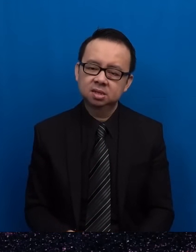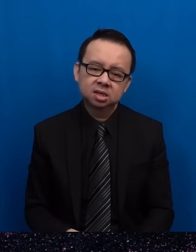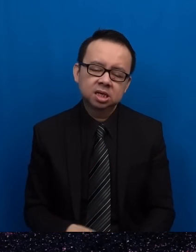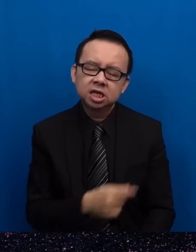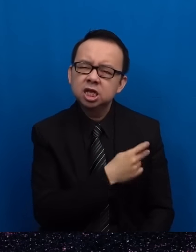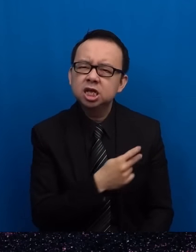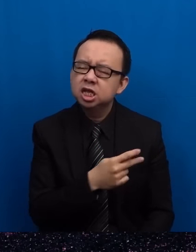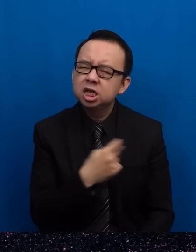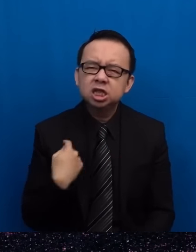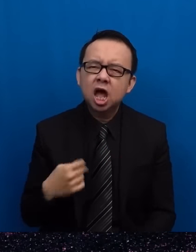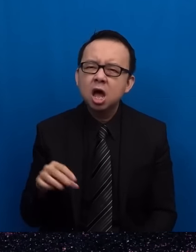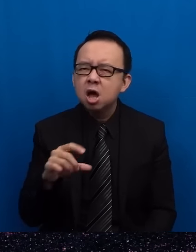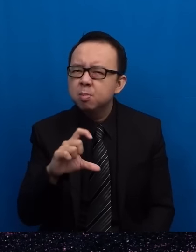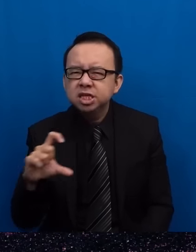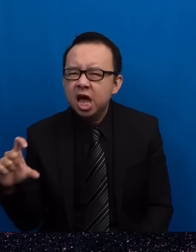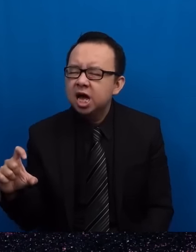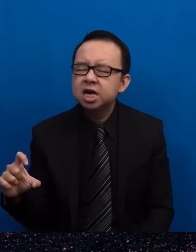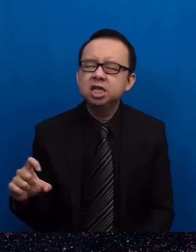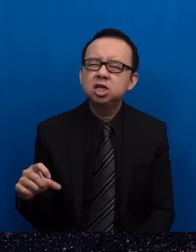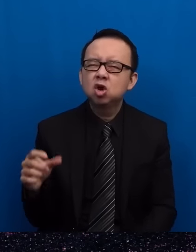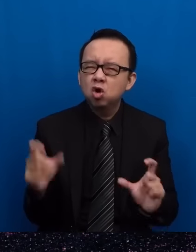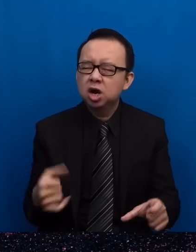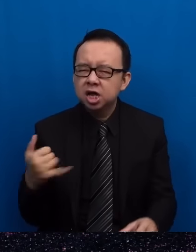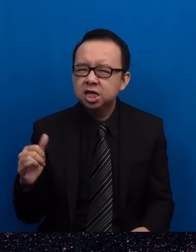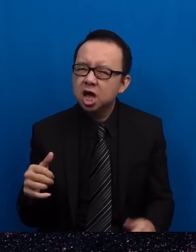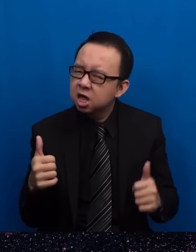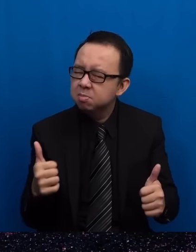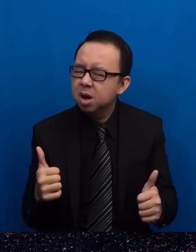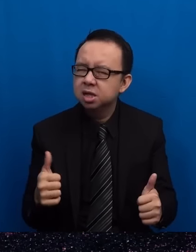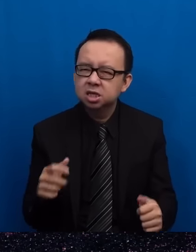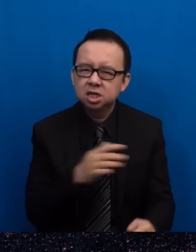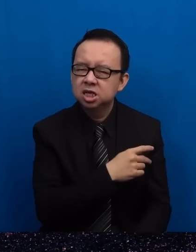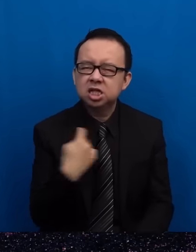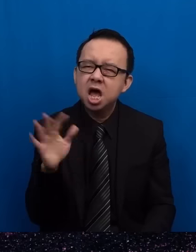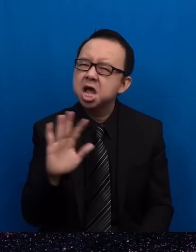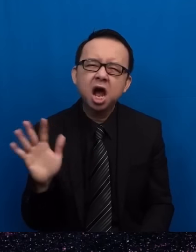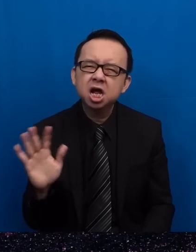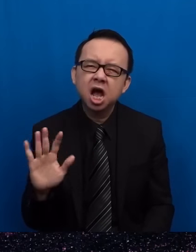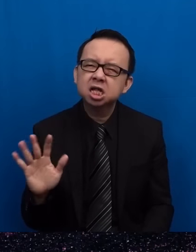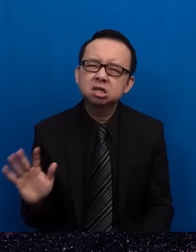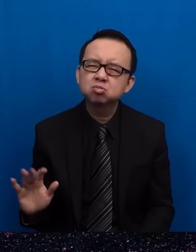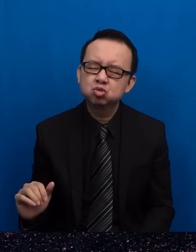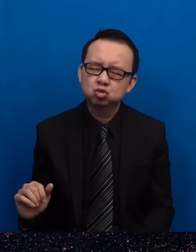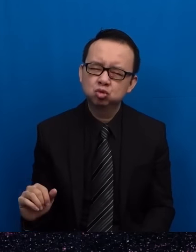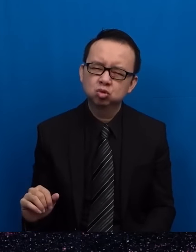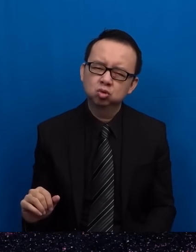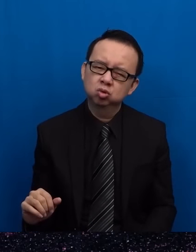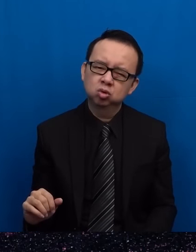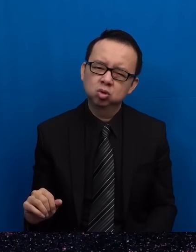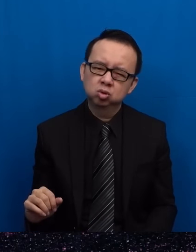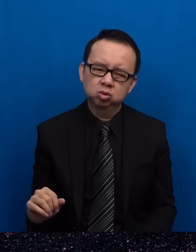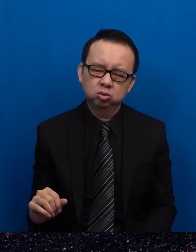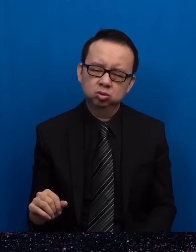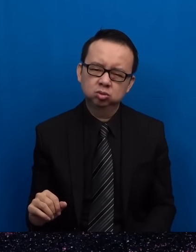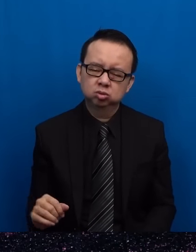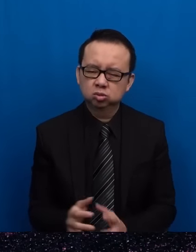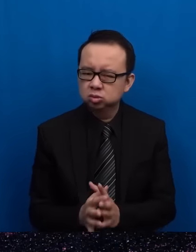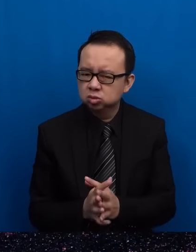yang sangat-sangat pintar, tidak ketemu-ketemu. Yesus berdoa semalam-malaman menemukan